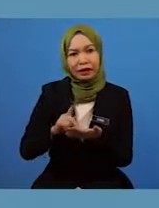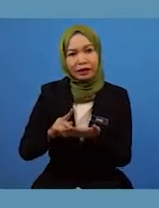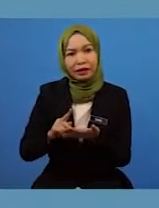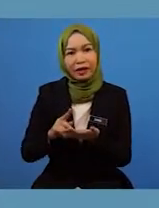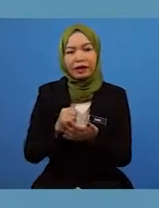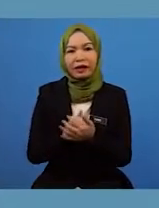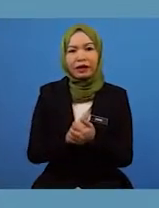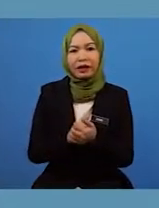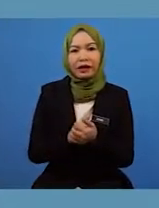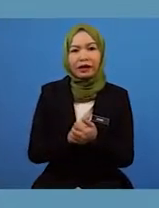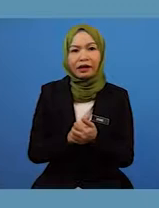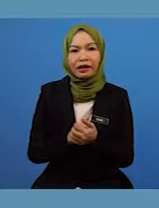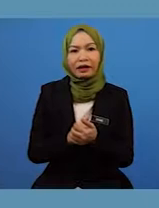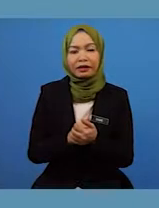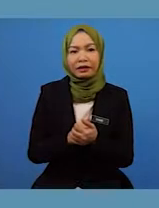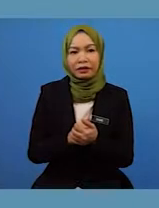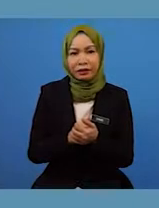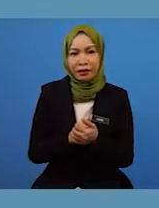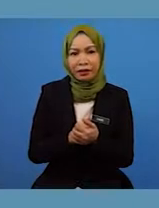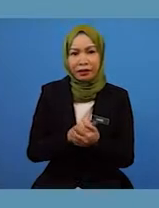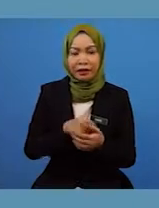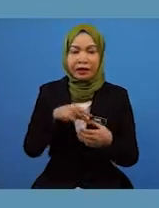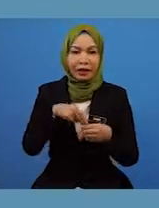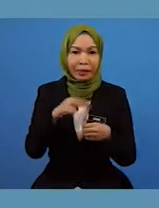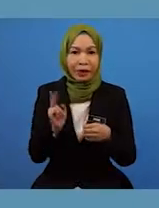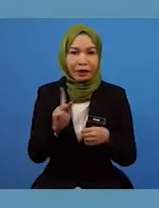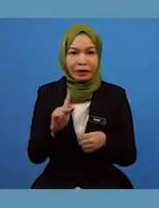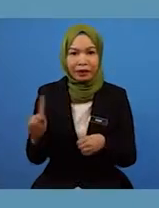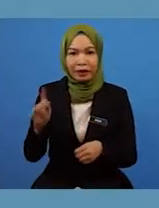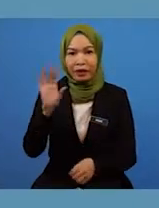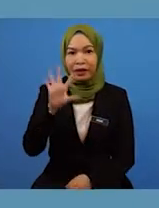0.025 mol propanol menghasilkan